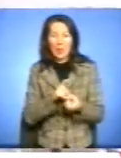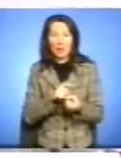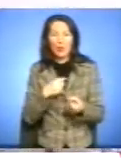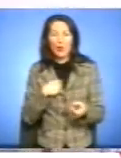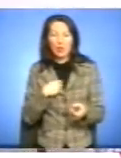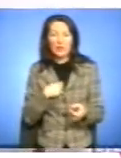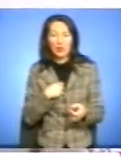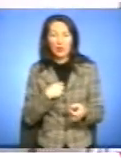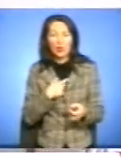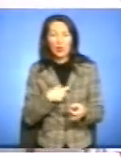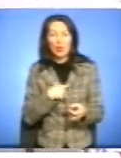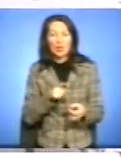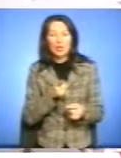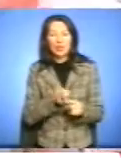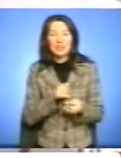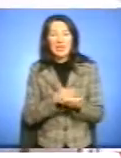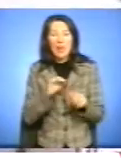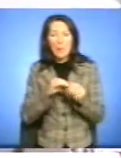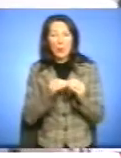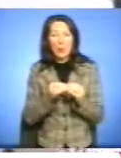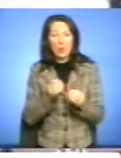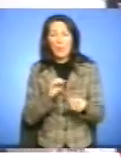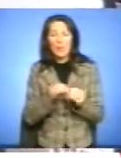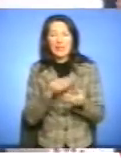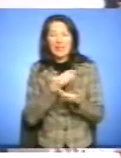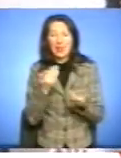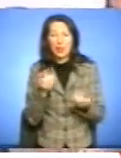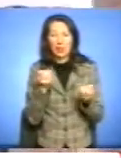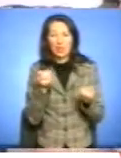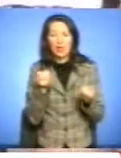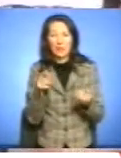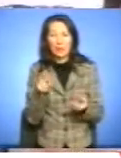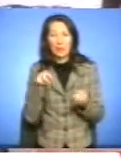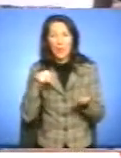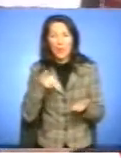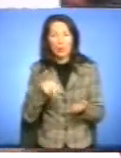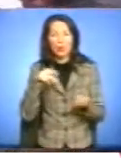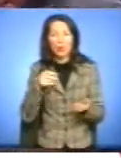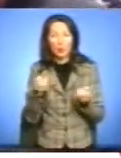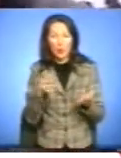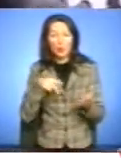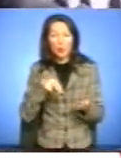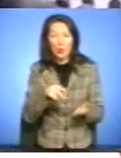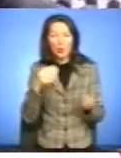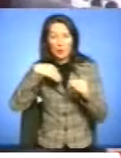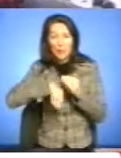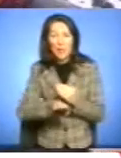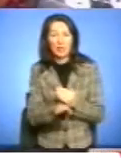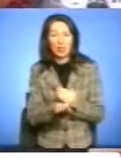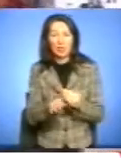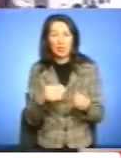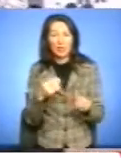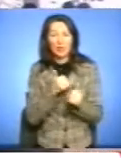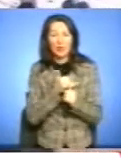ну, десь якась проблема. Проблеми нема. Ти просто заходиш, пірнаєш. Ну, я не можу сказати, що мене зараз так тепло